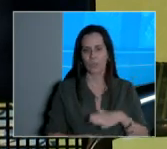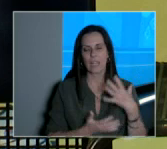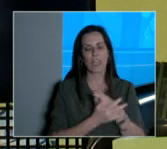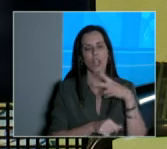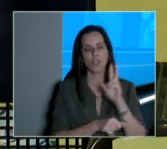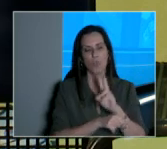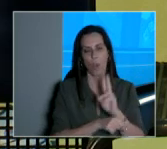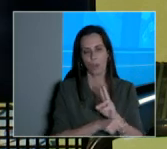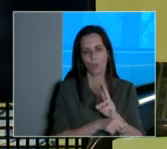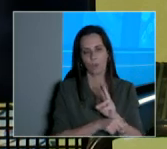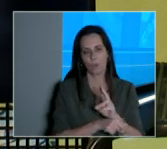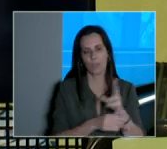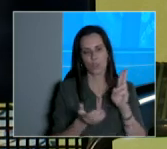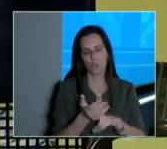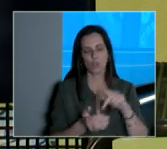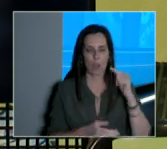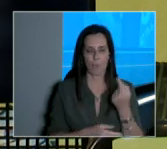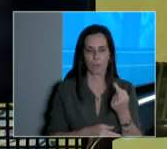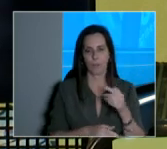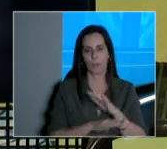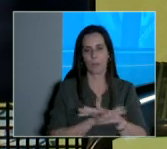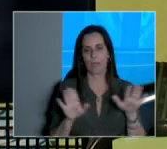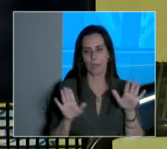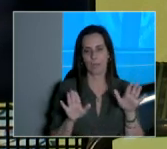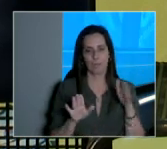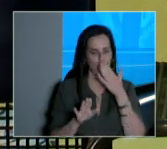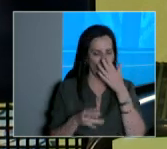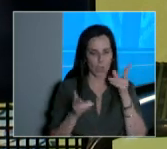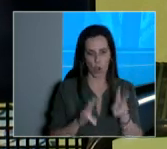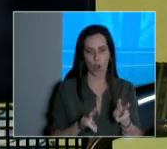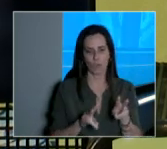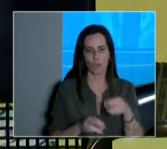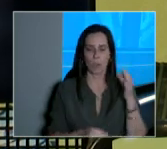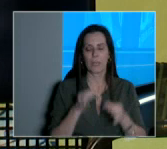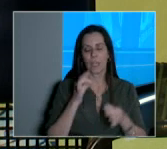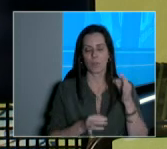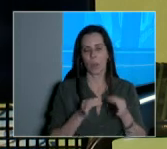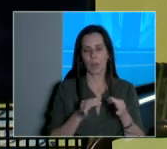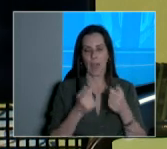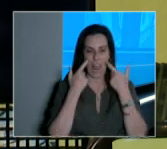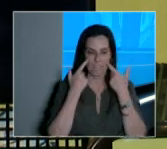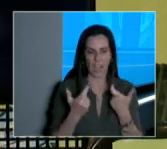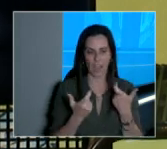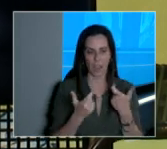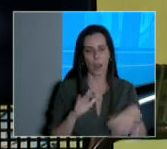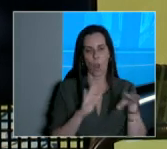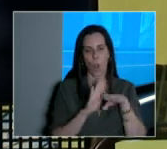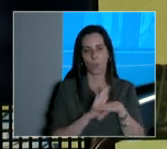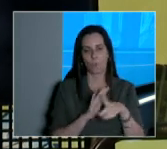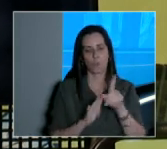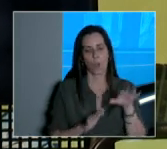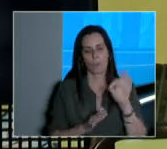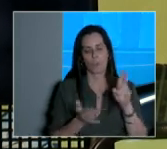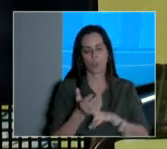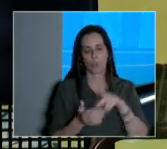לשמור על הזכויות של המיעוטים ללא היכולת של בית המשפט לפקח על חוקים שלא